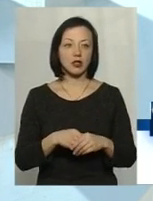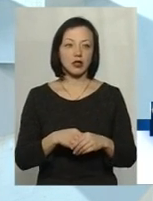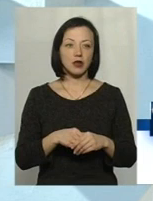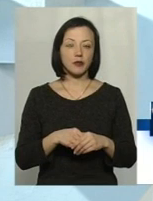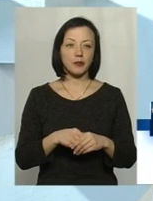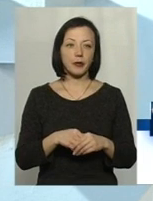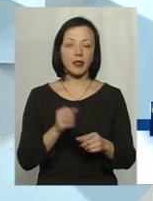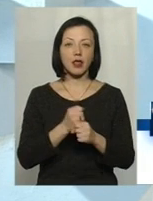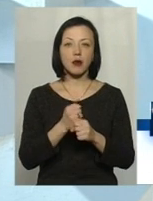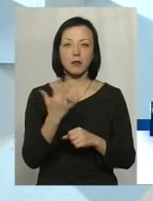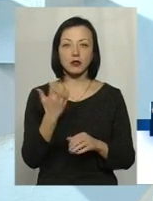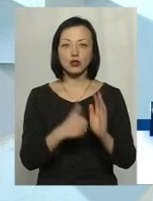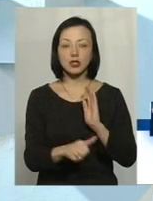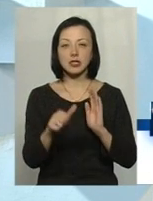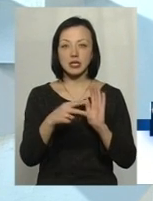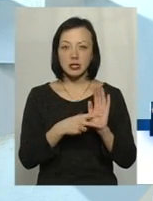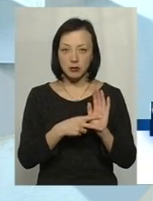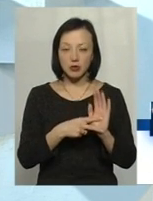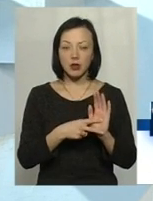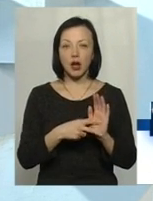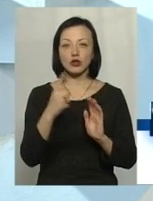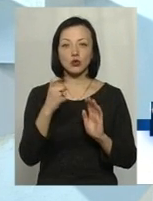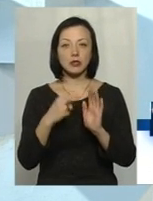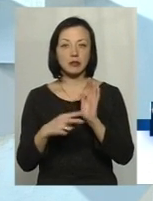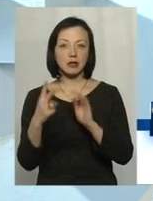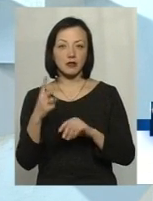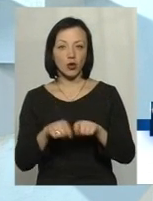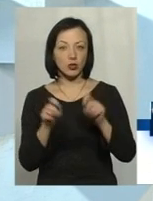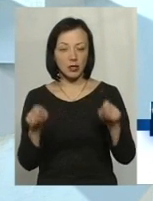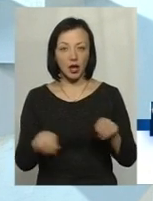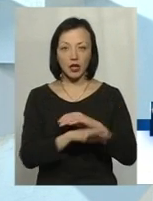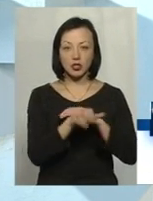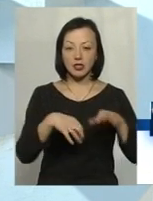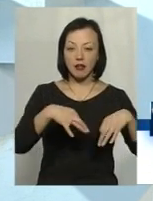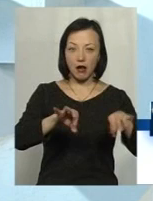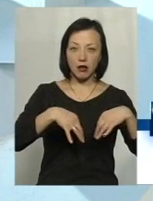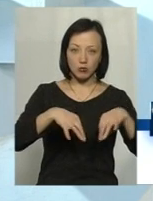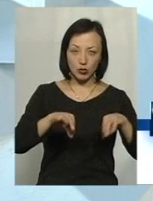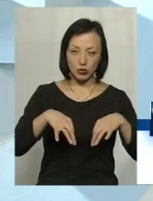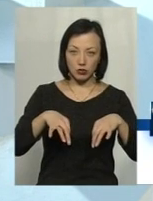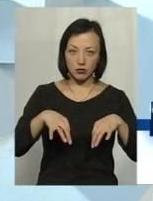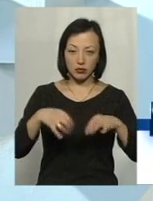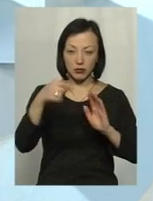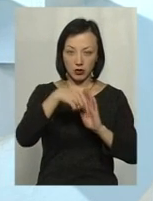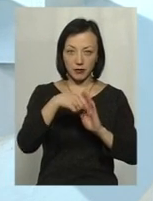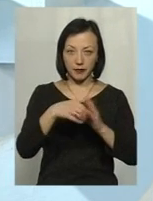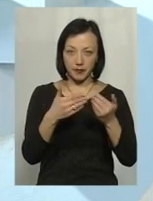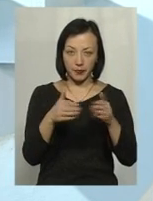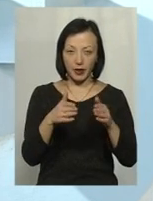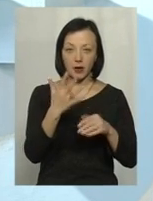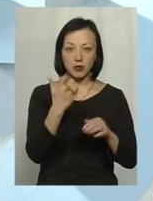з квартир, скоєно 567, 172 розкриті. Крадіжки з транспортних засобів, от з транспортних